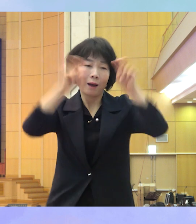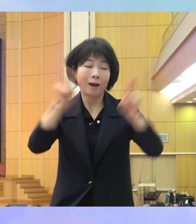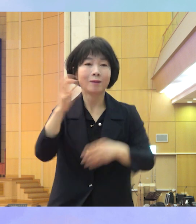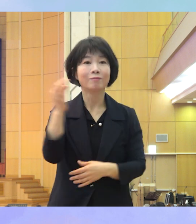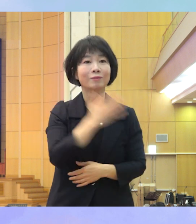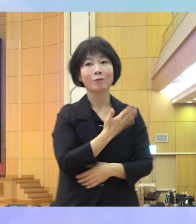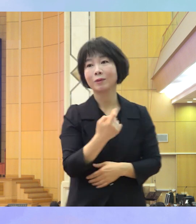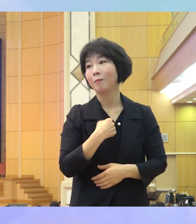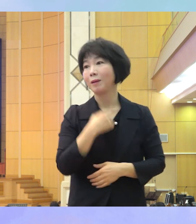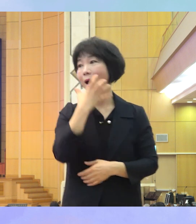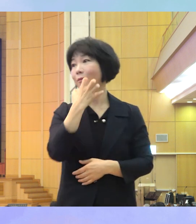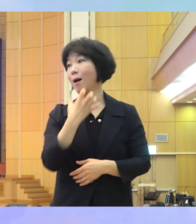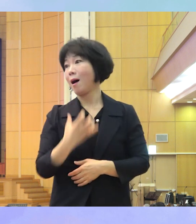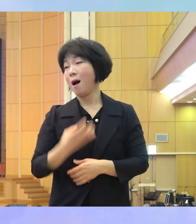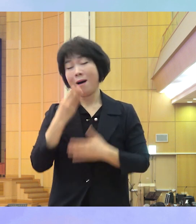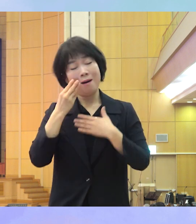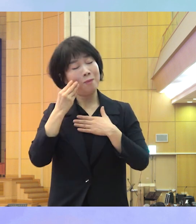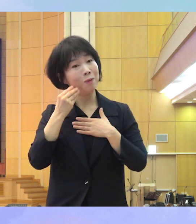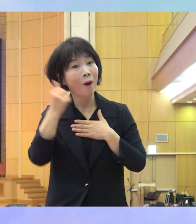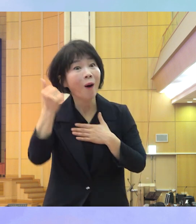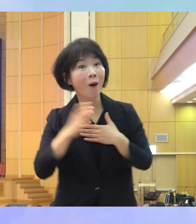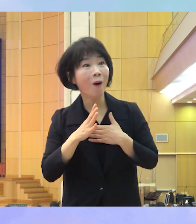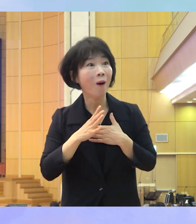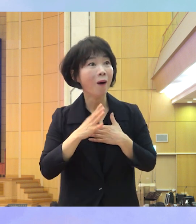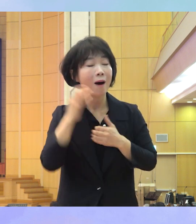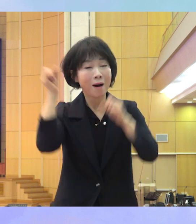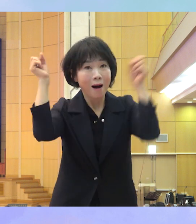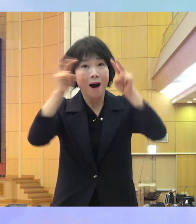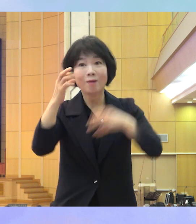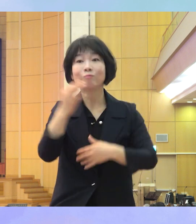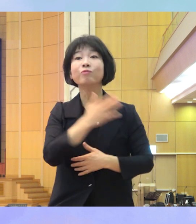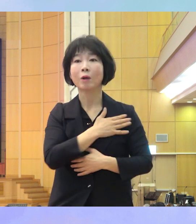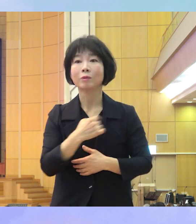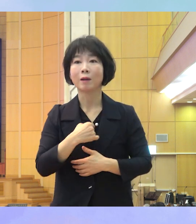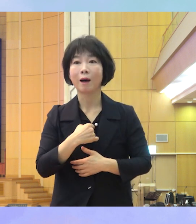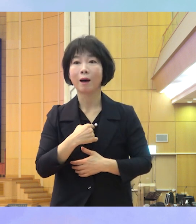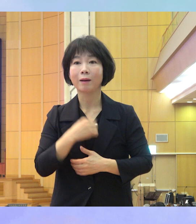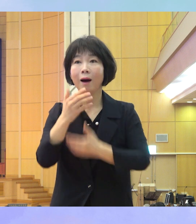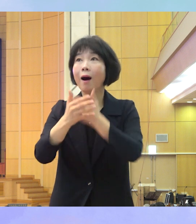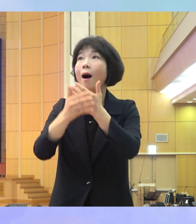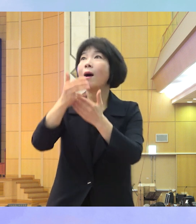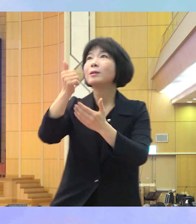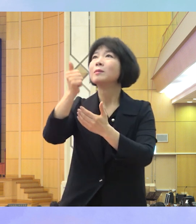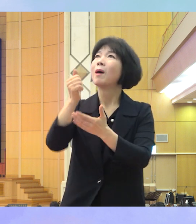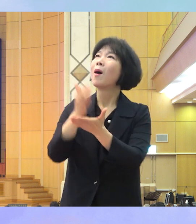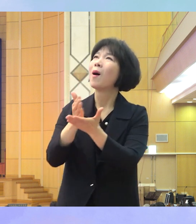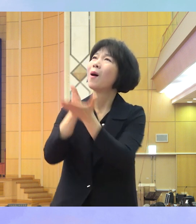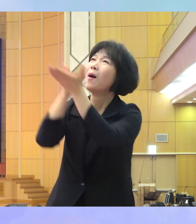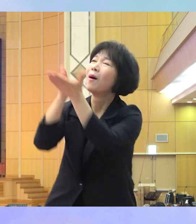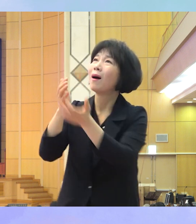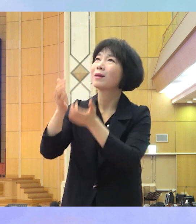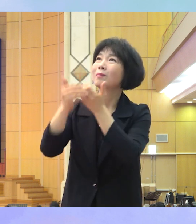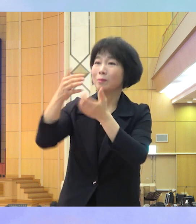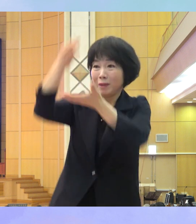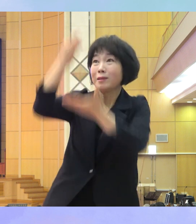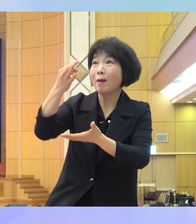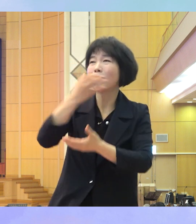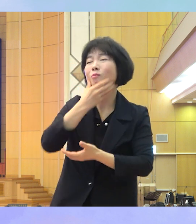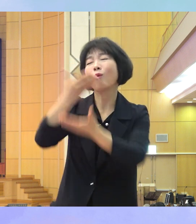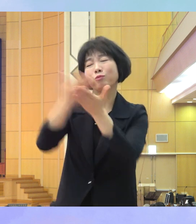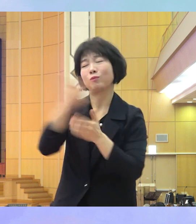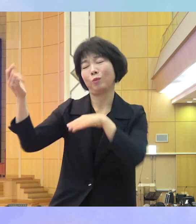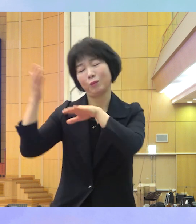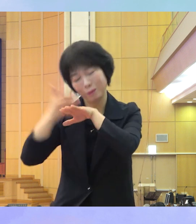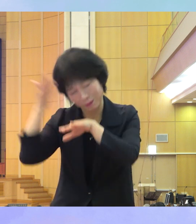엄청난 부자가 돼버렸습니다. 그래서 아브라함이 창세기 15장 이런 말합니다. 하나님, 저에게 이렇게 재물의 복도 주시고